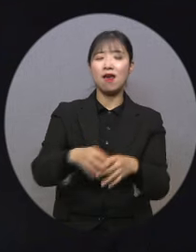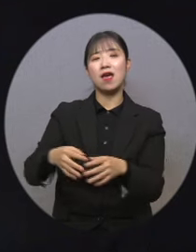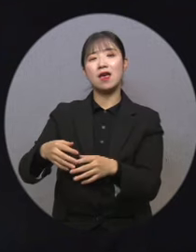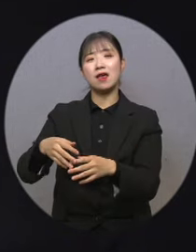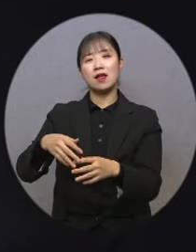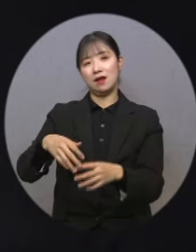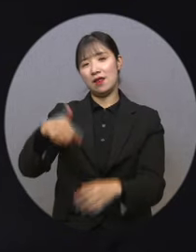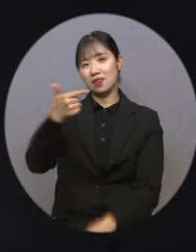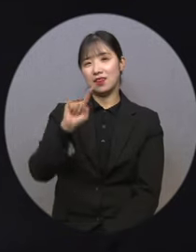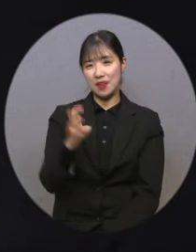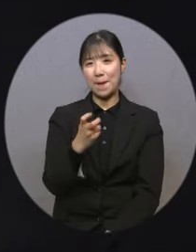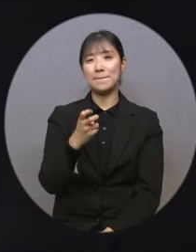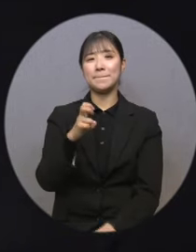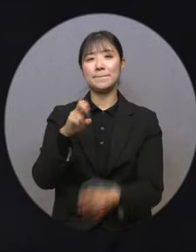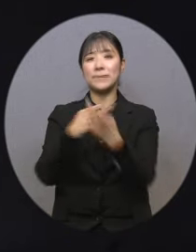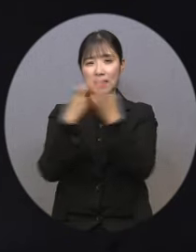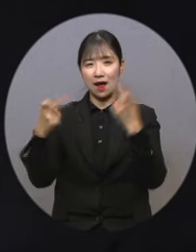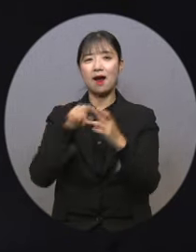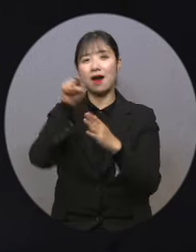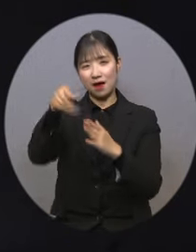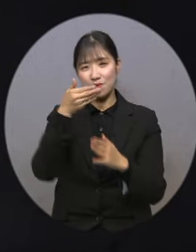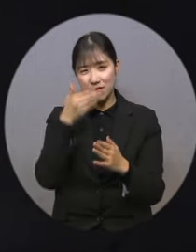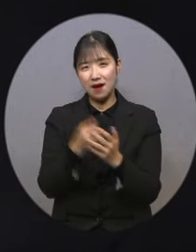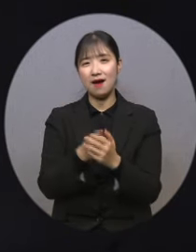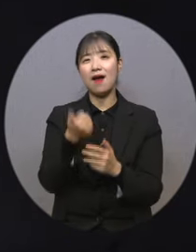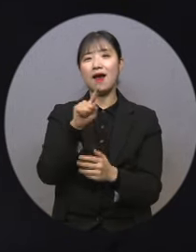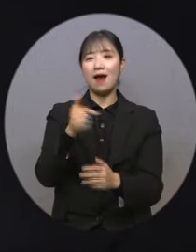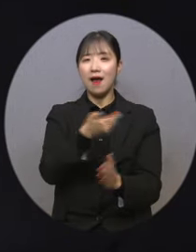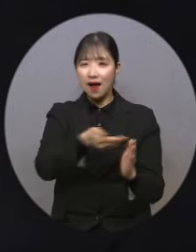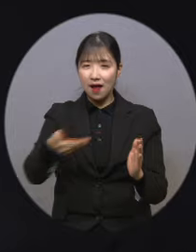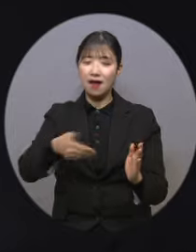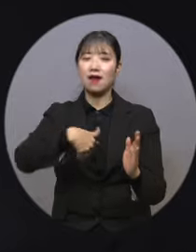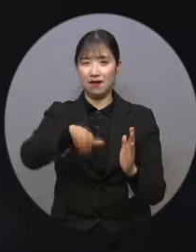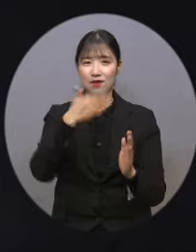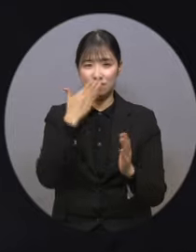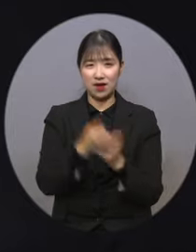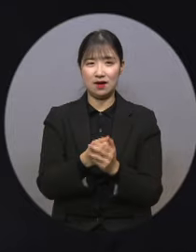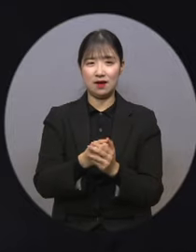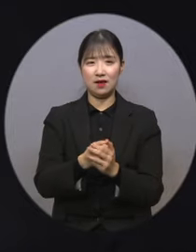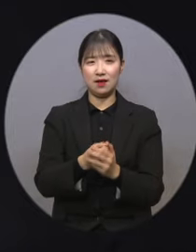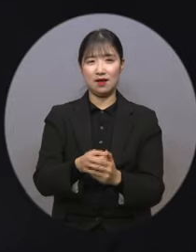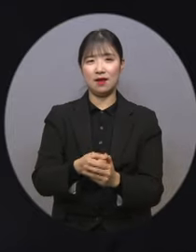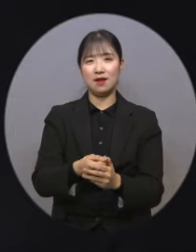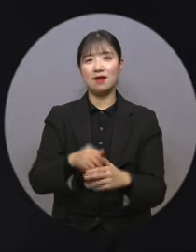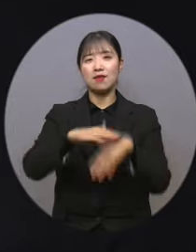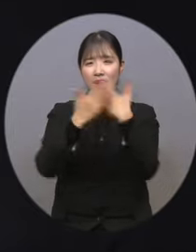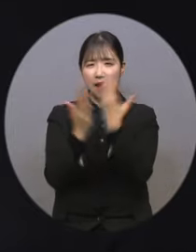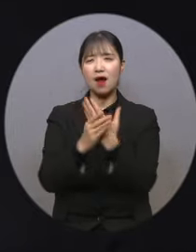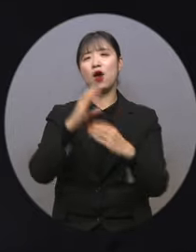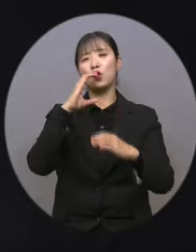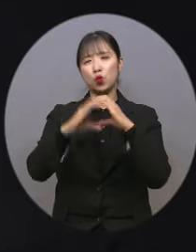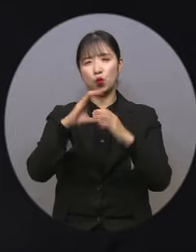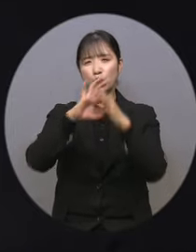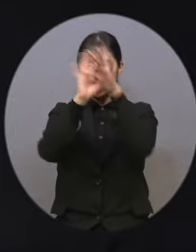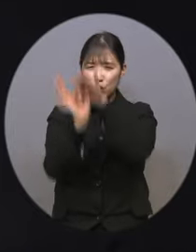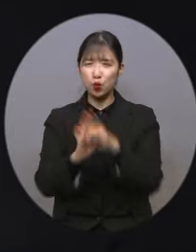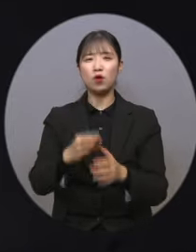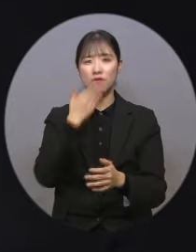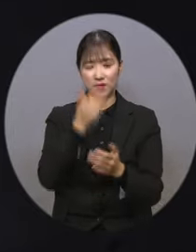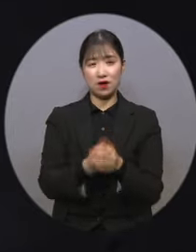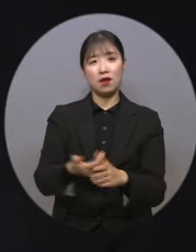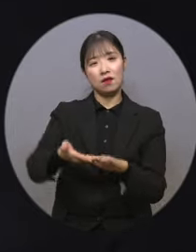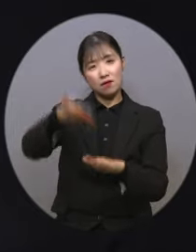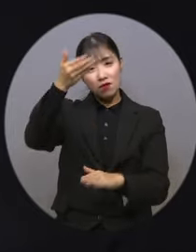있고 옥상을 통해 써 한강으로 갈 수도 있고 아래 비가 다 소통이 되요 위에서도 자전거